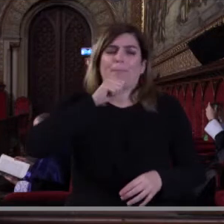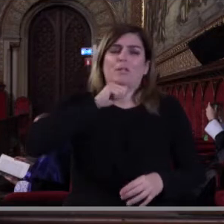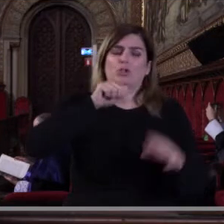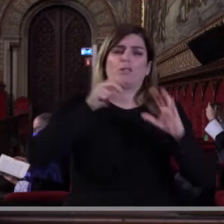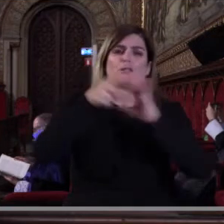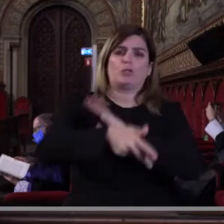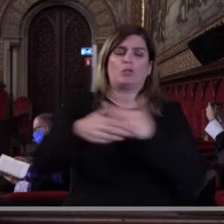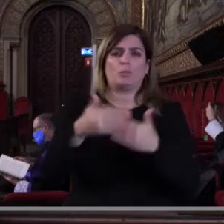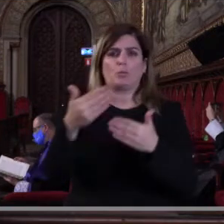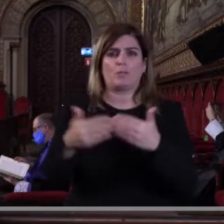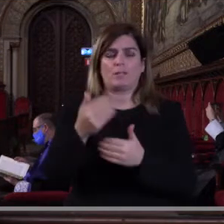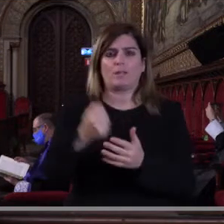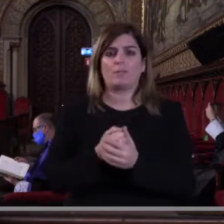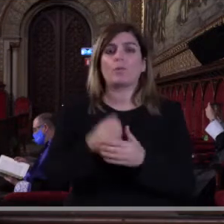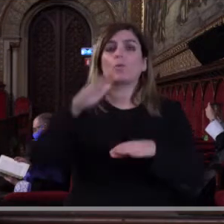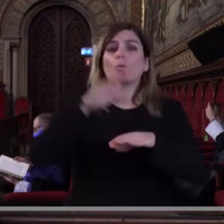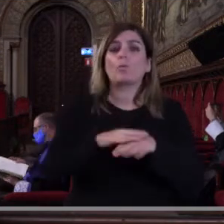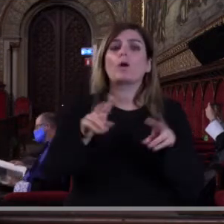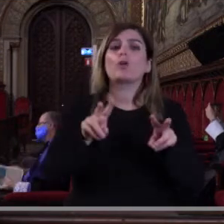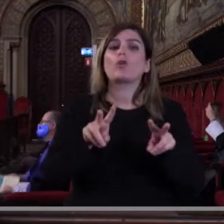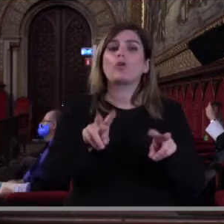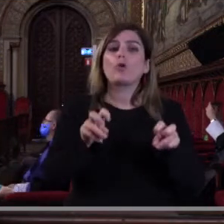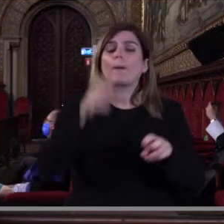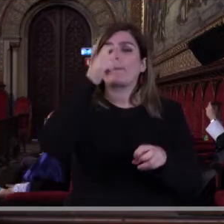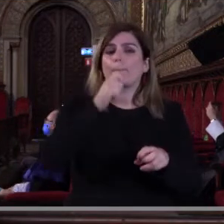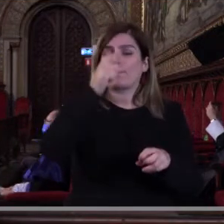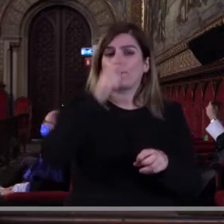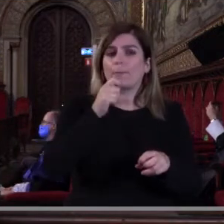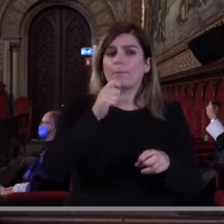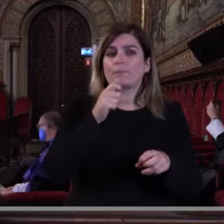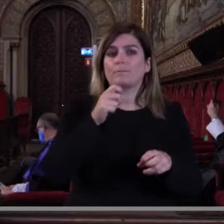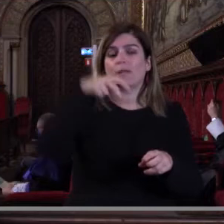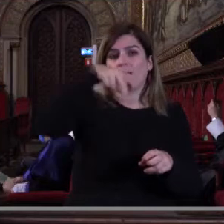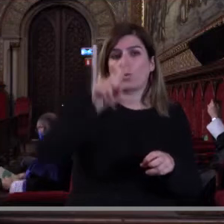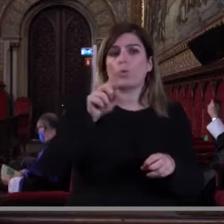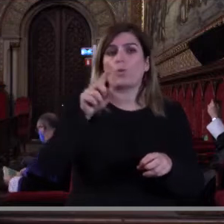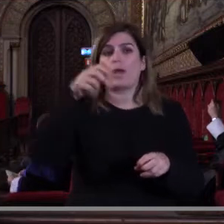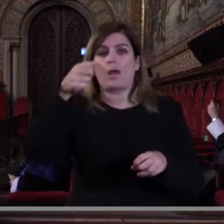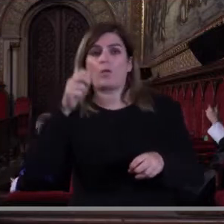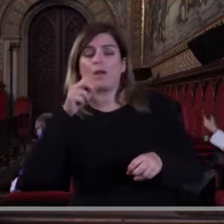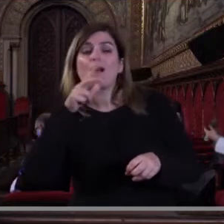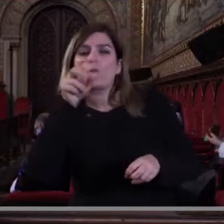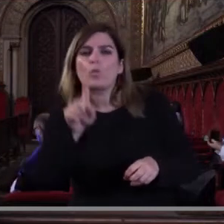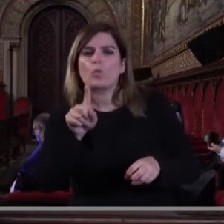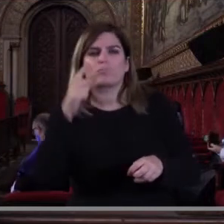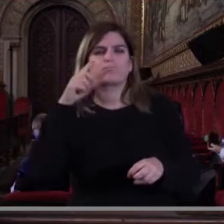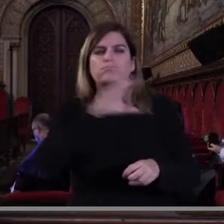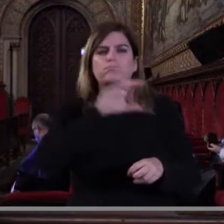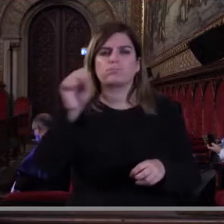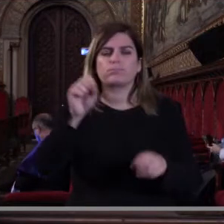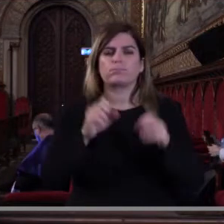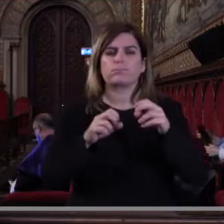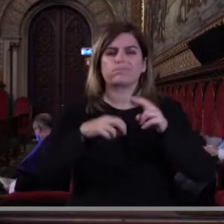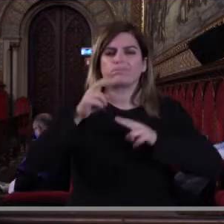moderna. Va ser deguda a una nova soca de virus gripal A/H1N1 que va ser identificada i